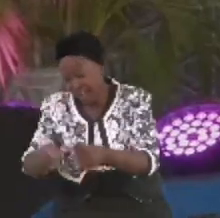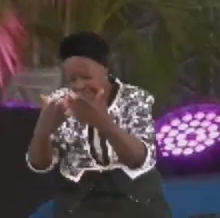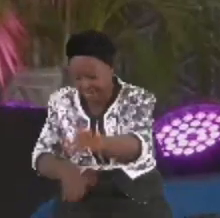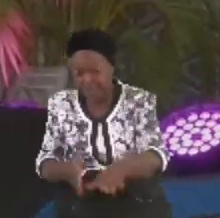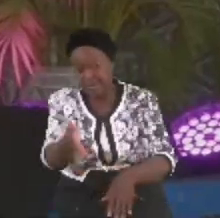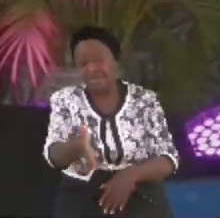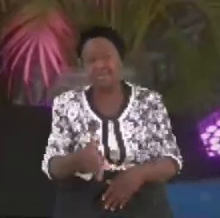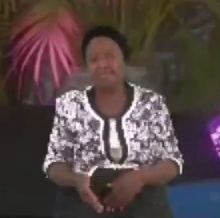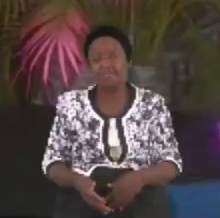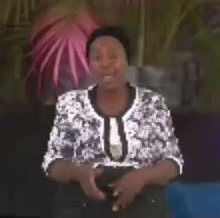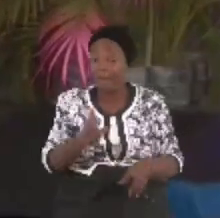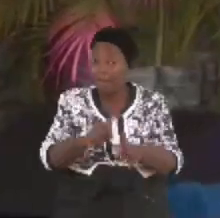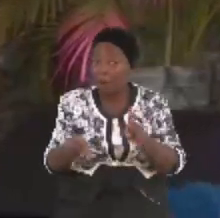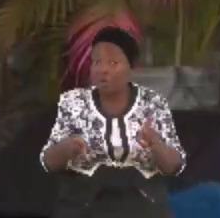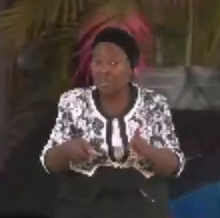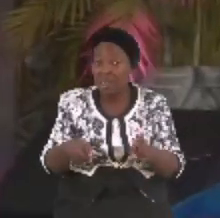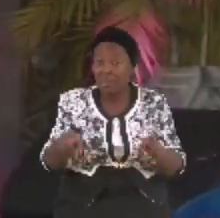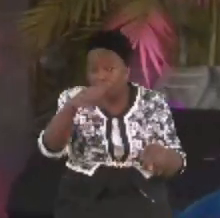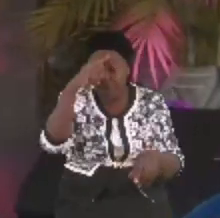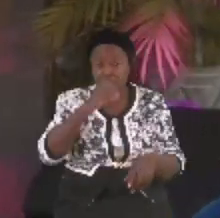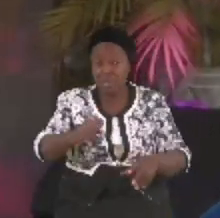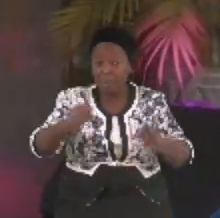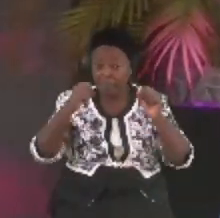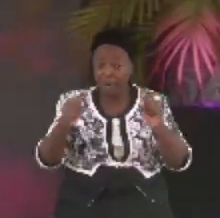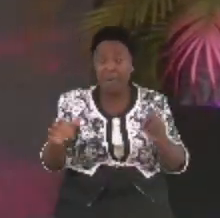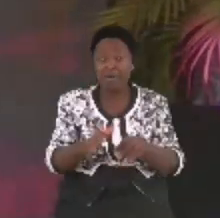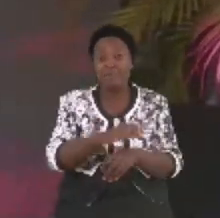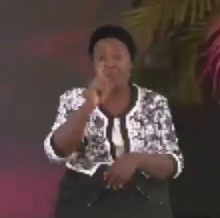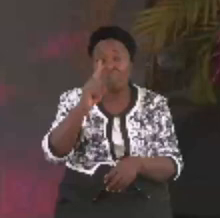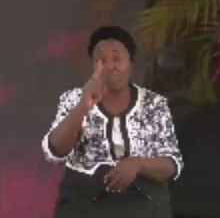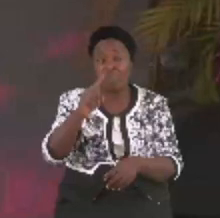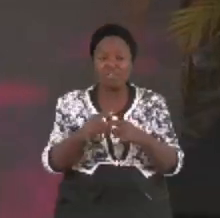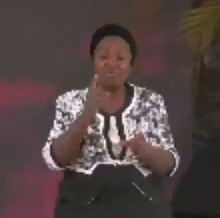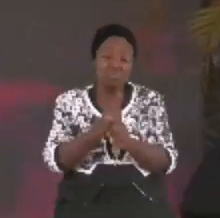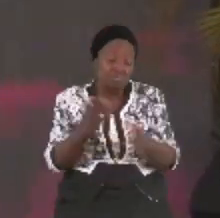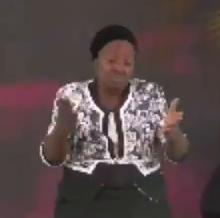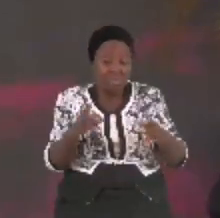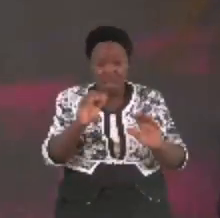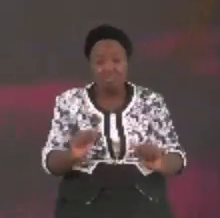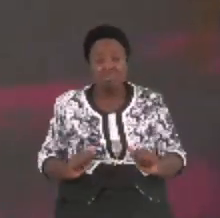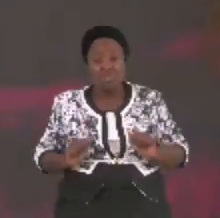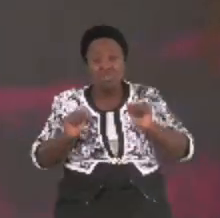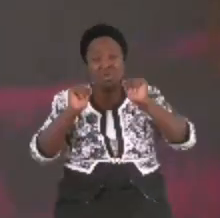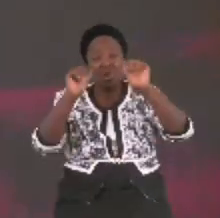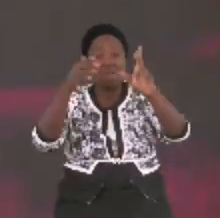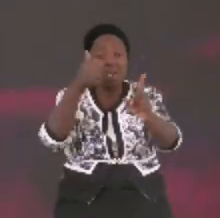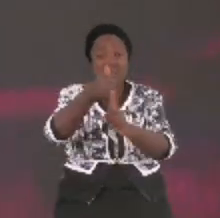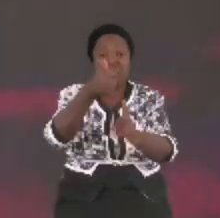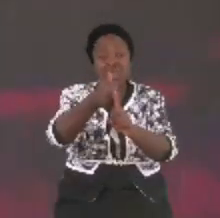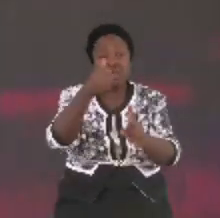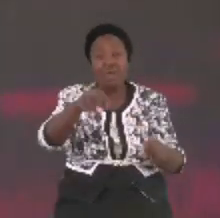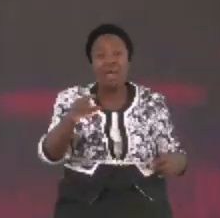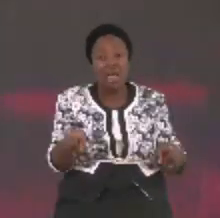Mais, comme le souverain, volontairement, il s'est livré comme notre